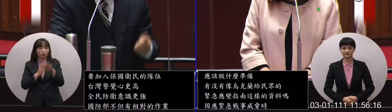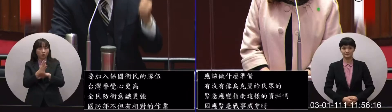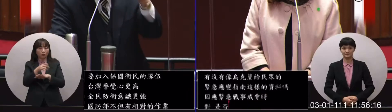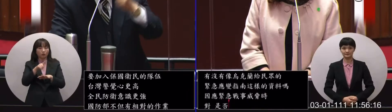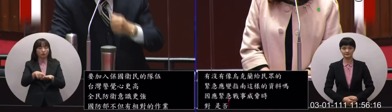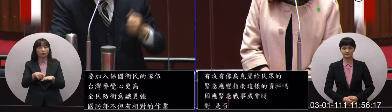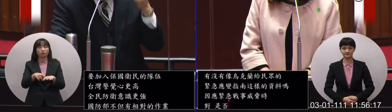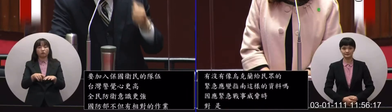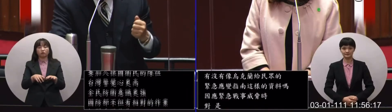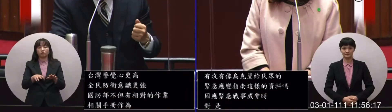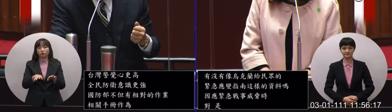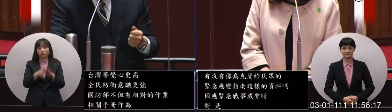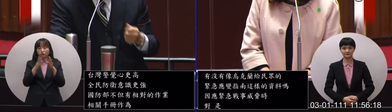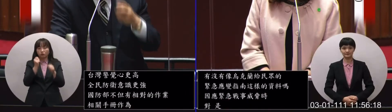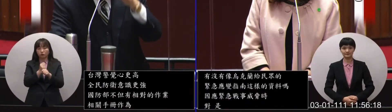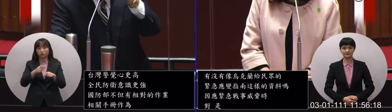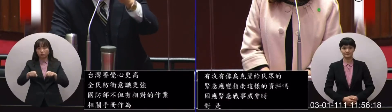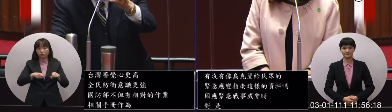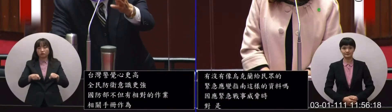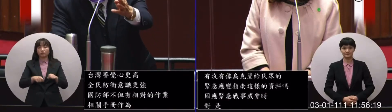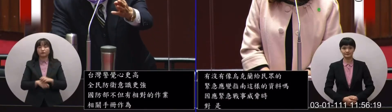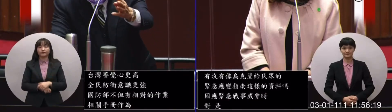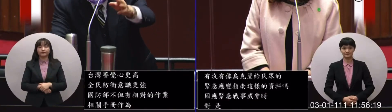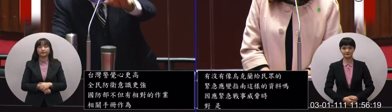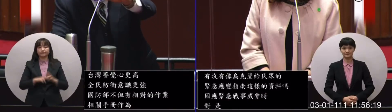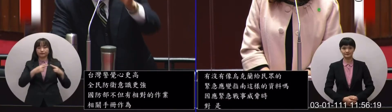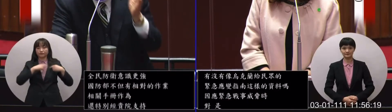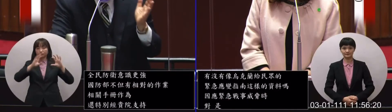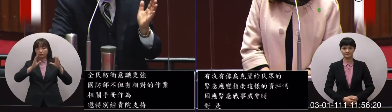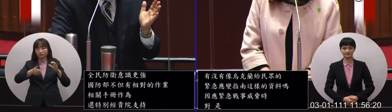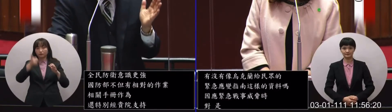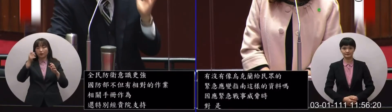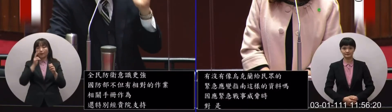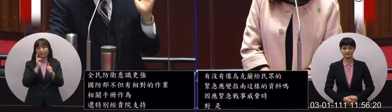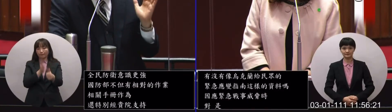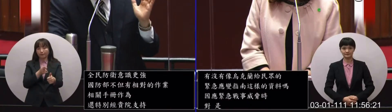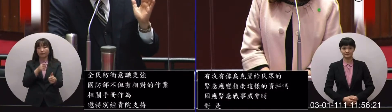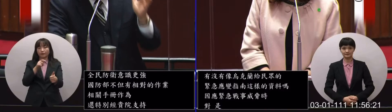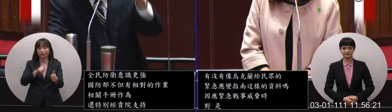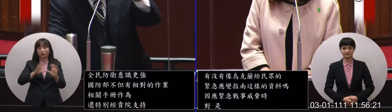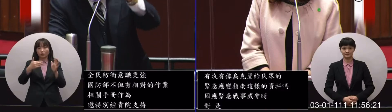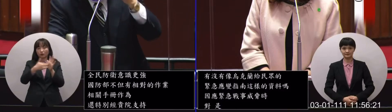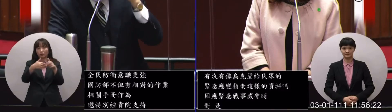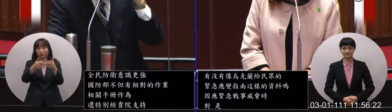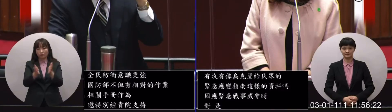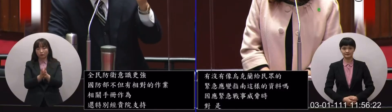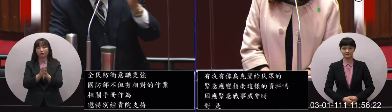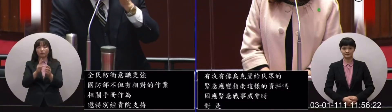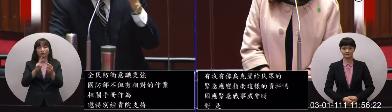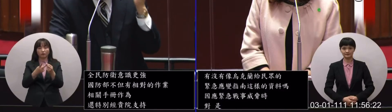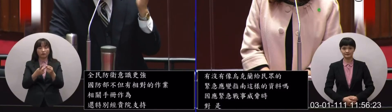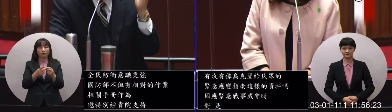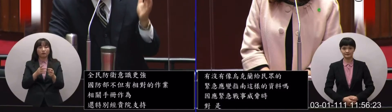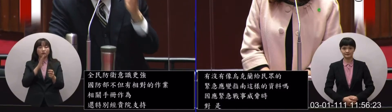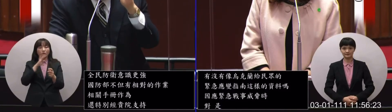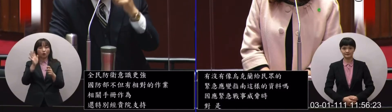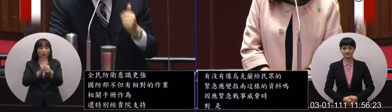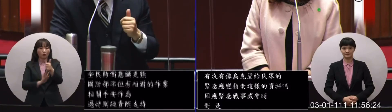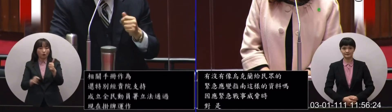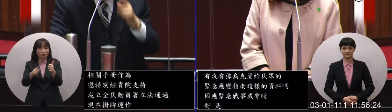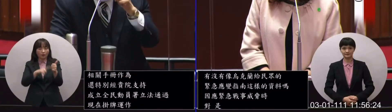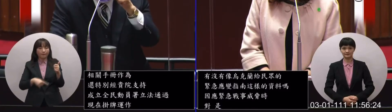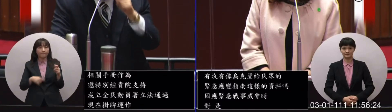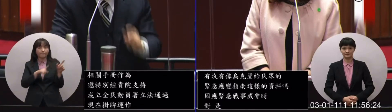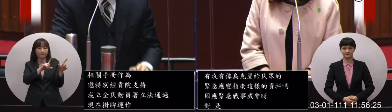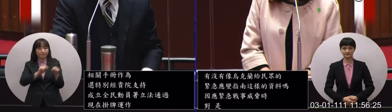作，相关的作为在蔡总统指示国安部以及相关部会都配